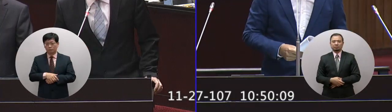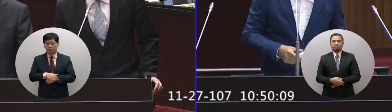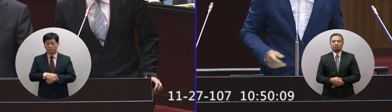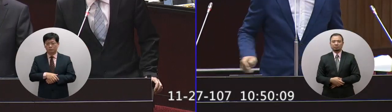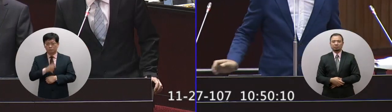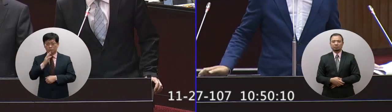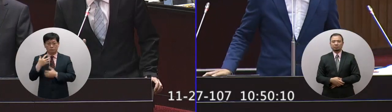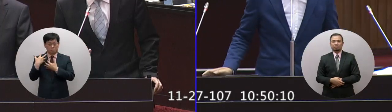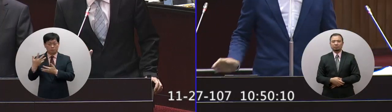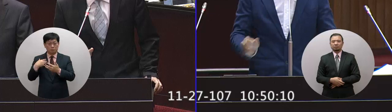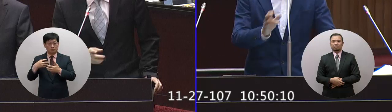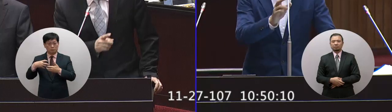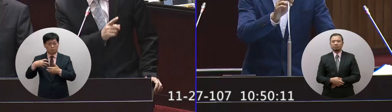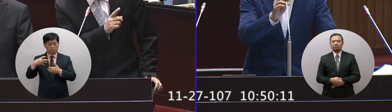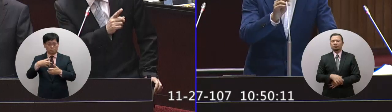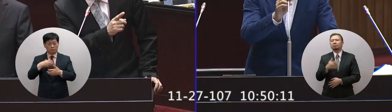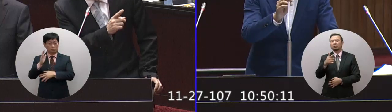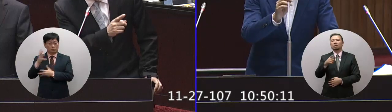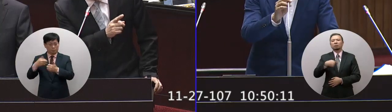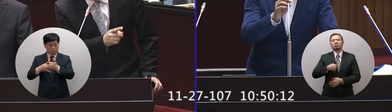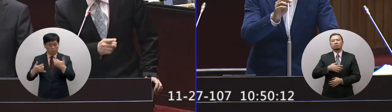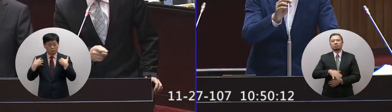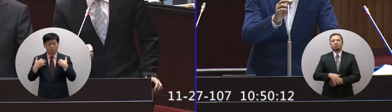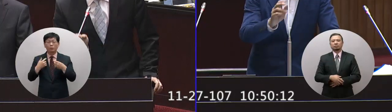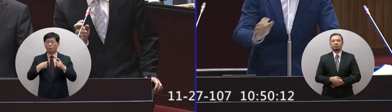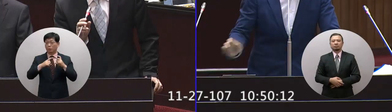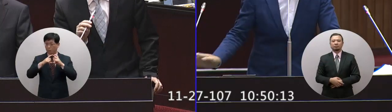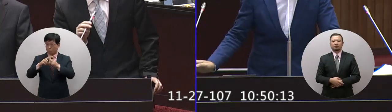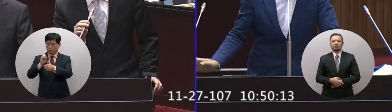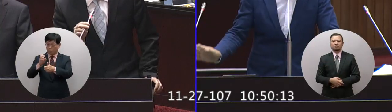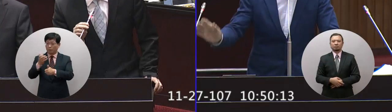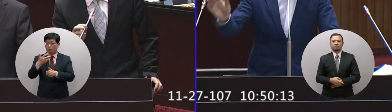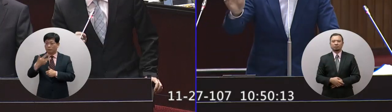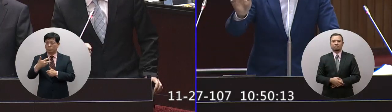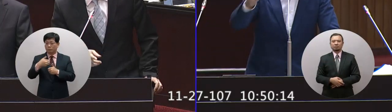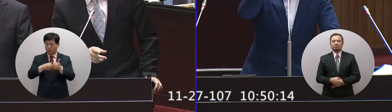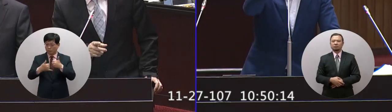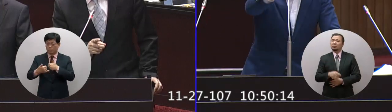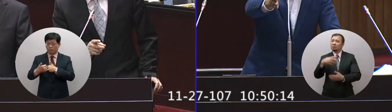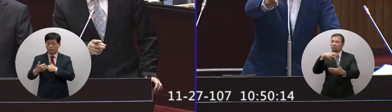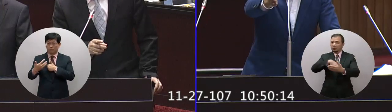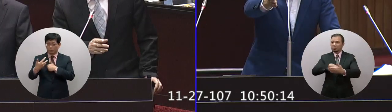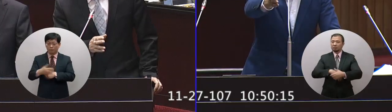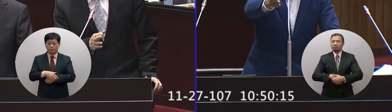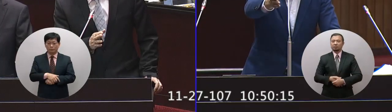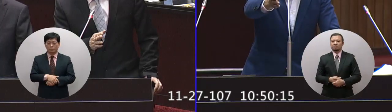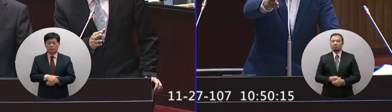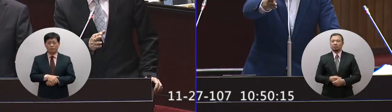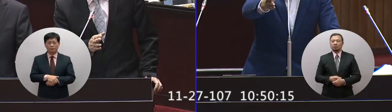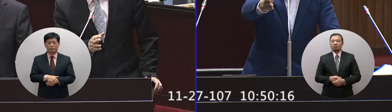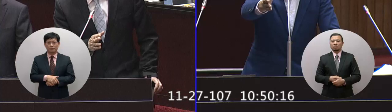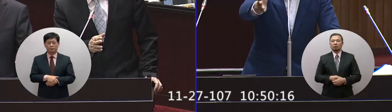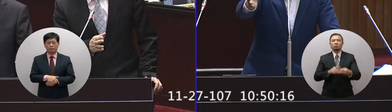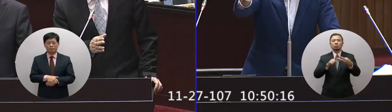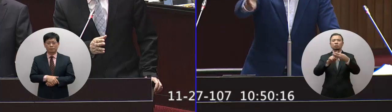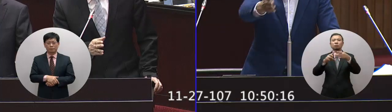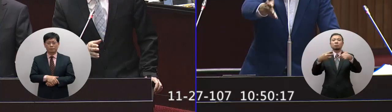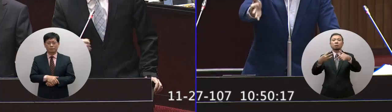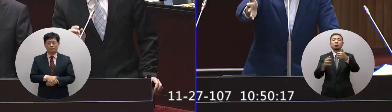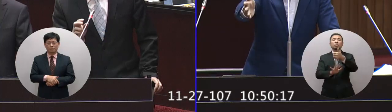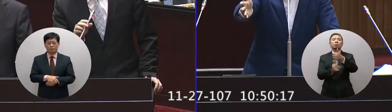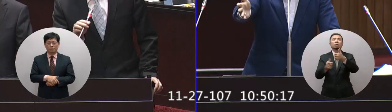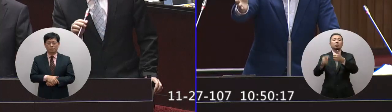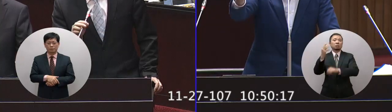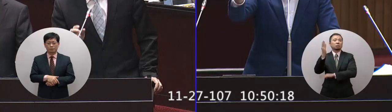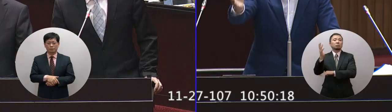个我们吴主委做的。 我知道。 我回应一下那个徐委员的 问题。这里面是这个主委这边在处理嘛？政